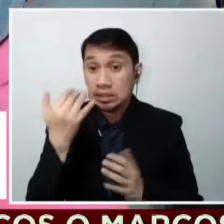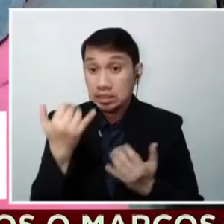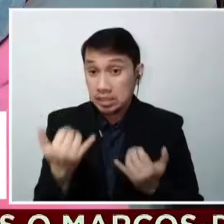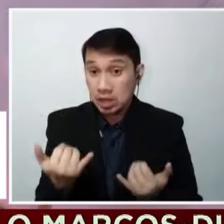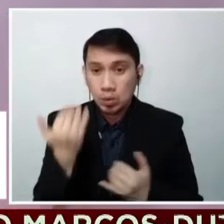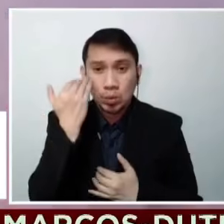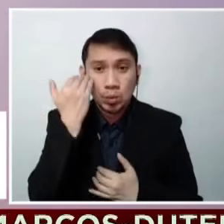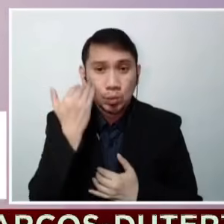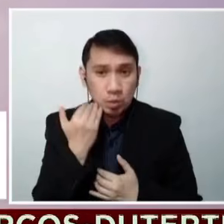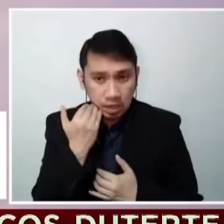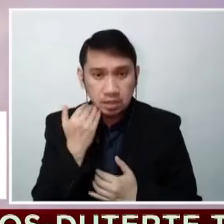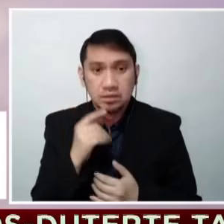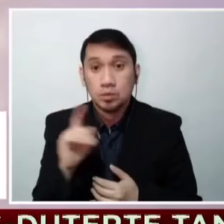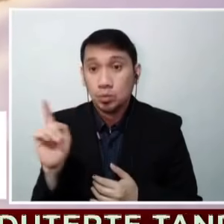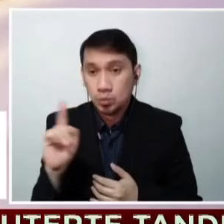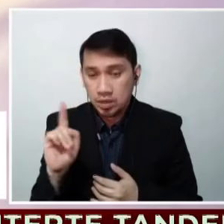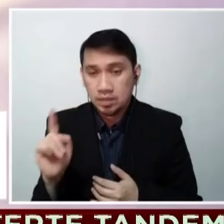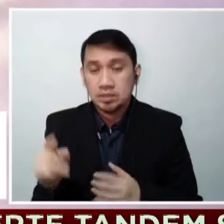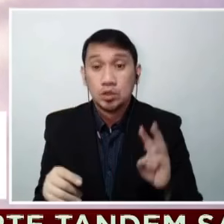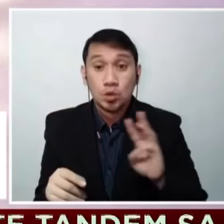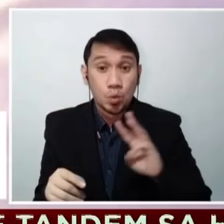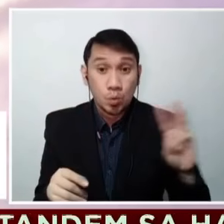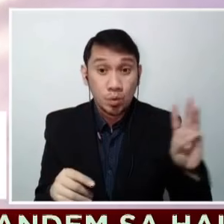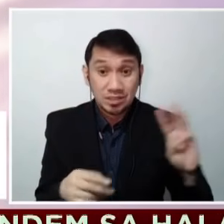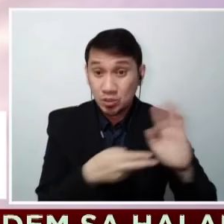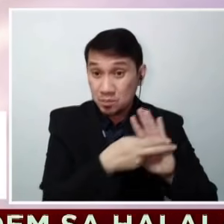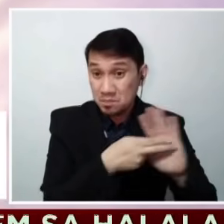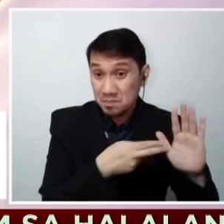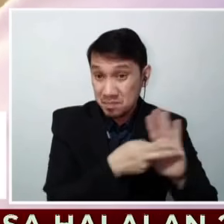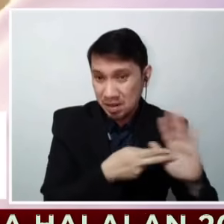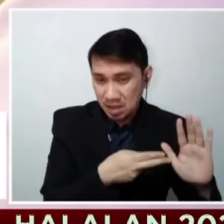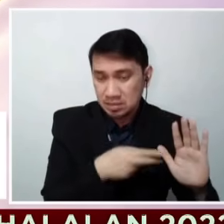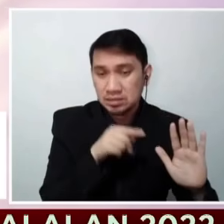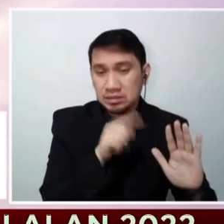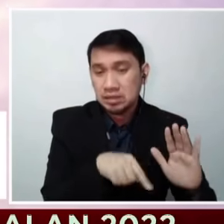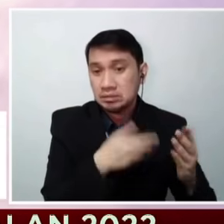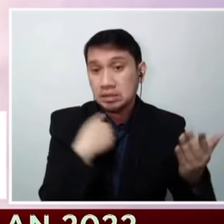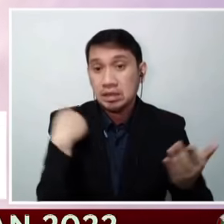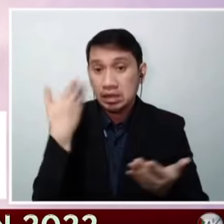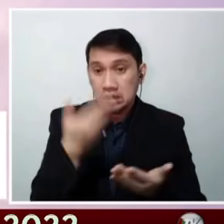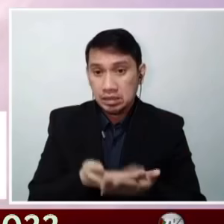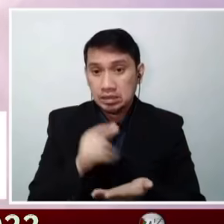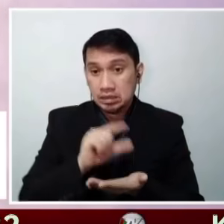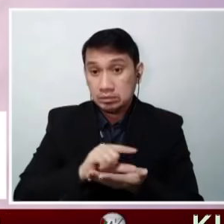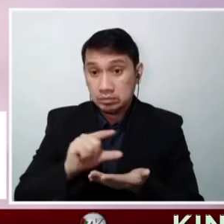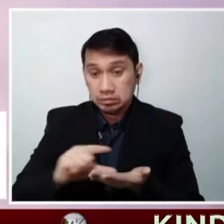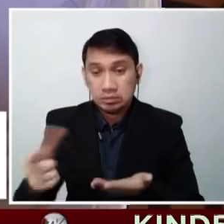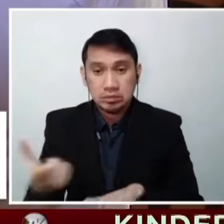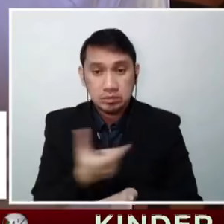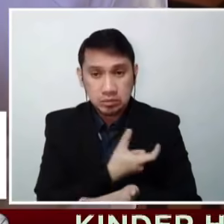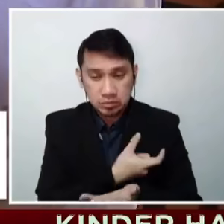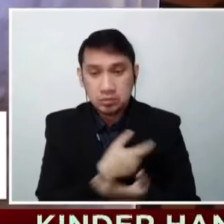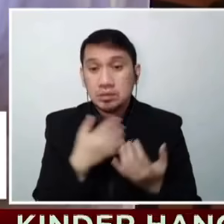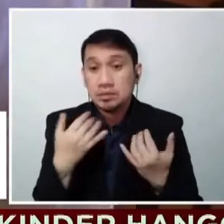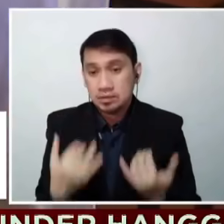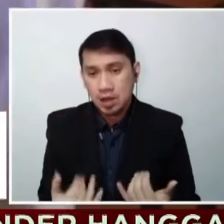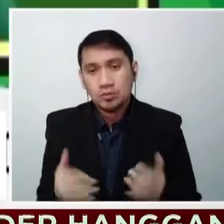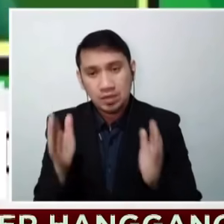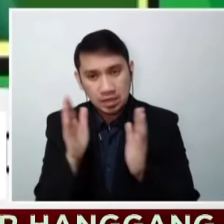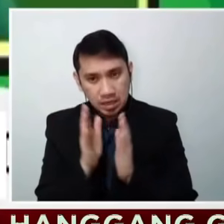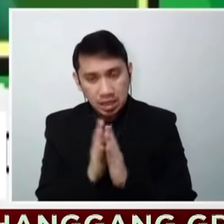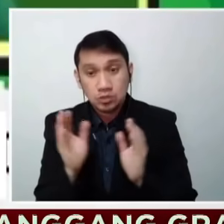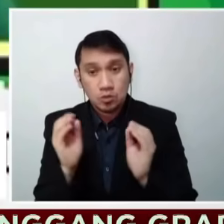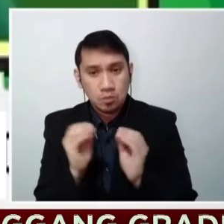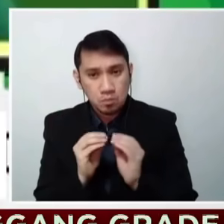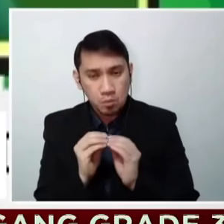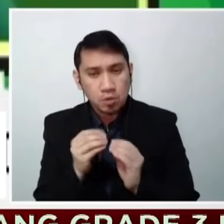ang dumarating na Western brands ng COVID vaccine sa bansa. Humingi naman ng mas mahabang pasensya pa ang